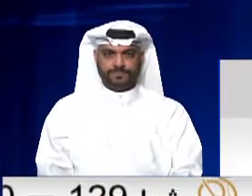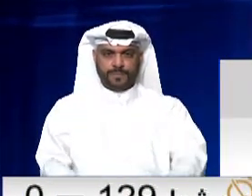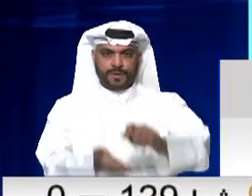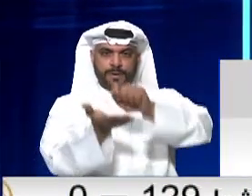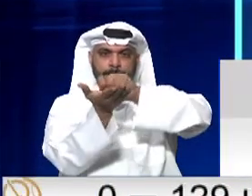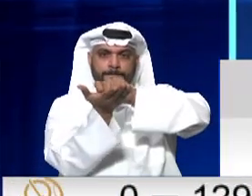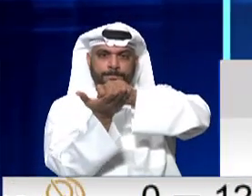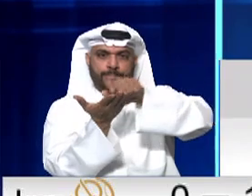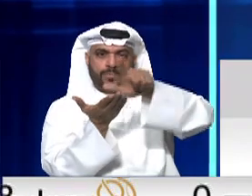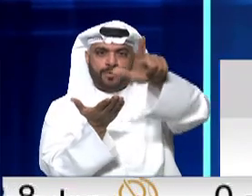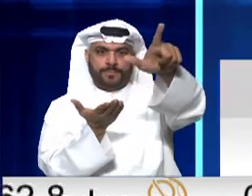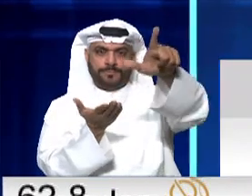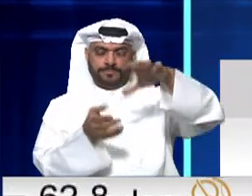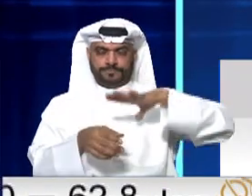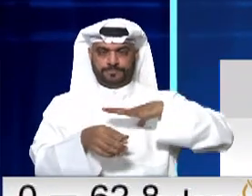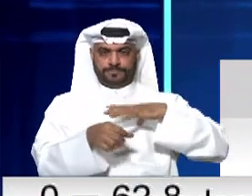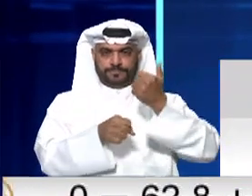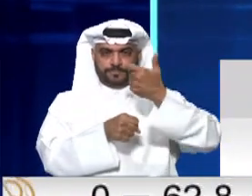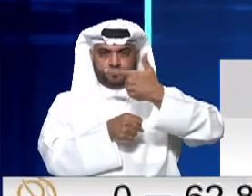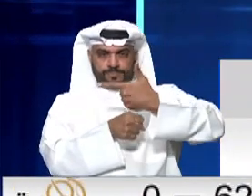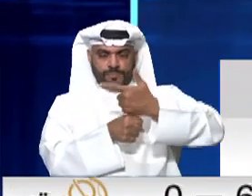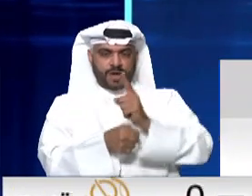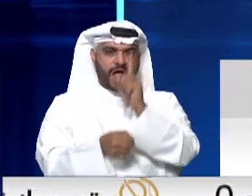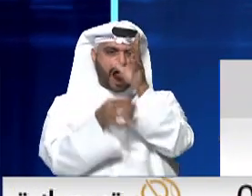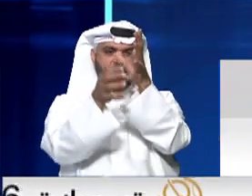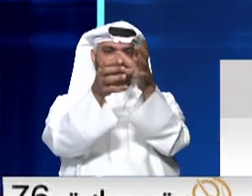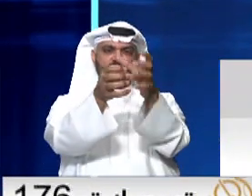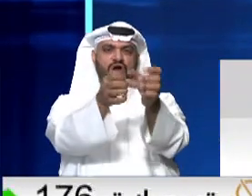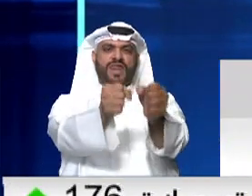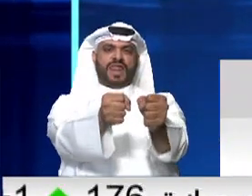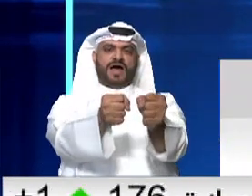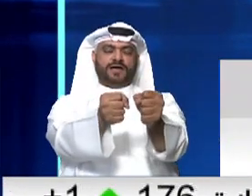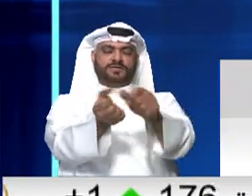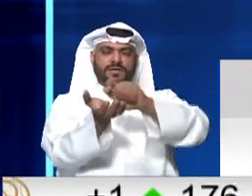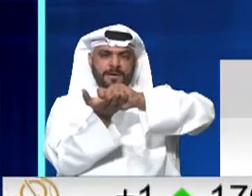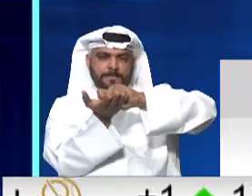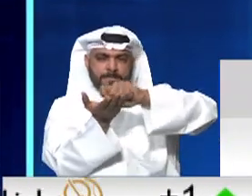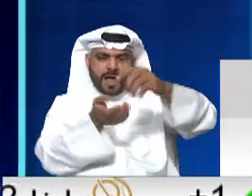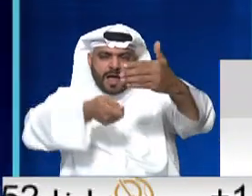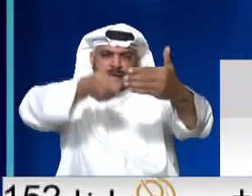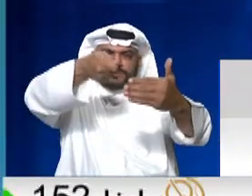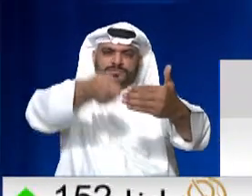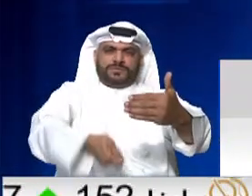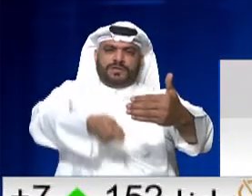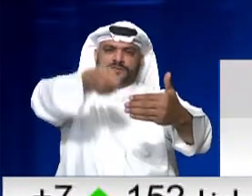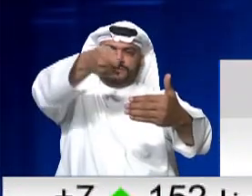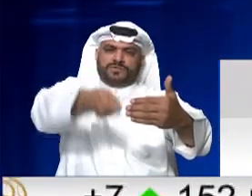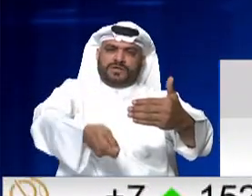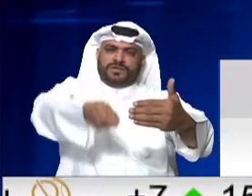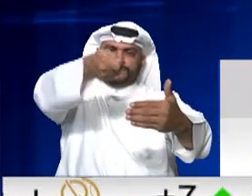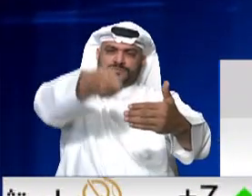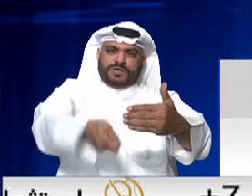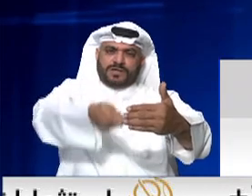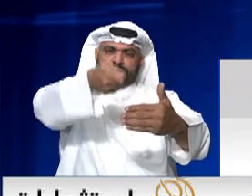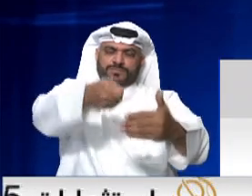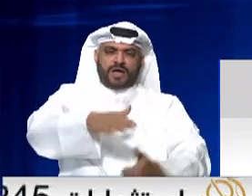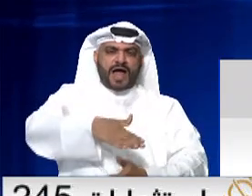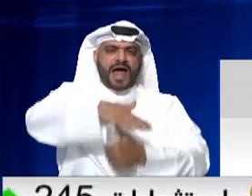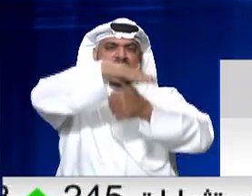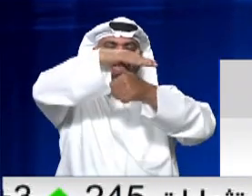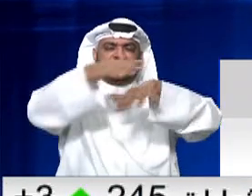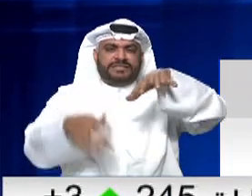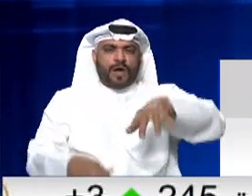بعث سمول العهد الشيخ مشعل الاحمد الجابر الصباح حفظه الله ببرقيه تعزيه الى فخامه الرئيس سيرجيو ماتريلا رئيس